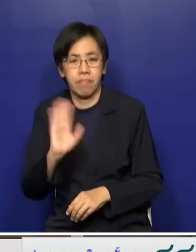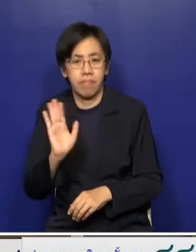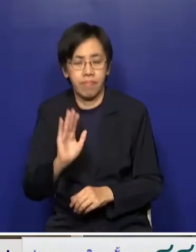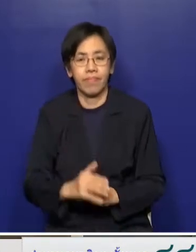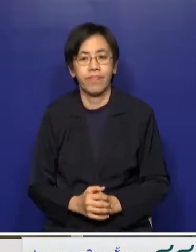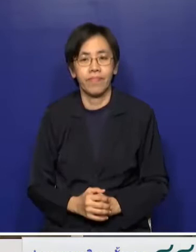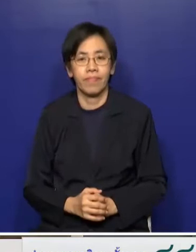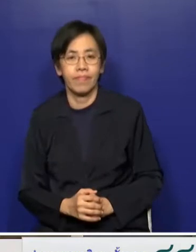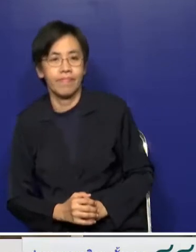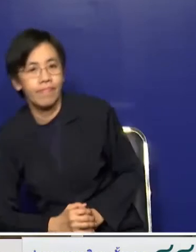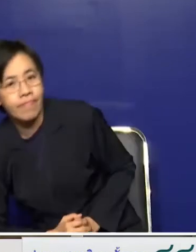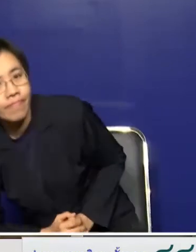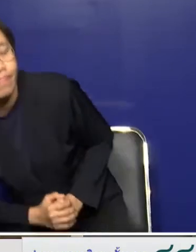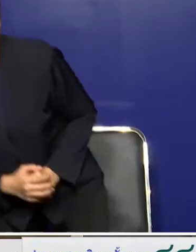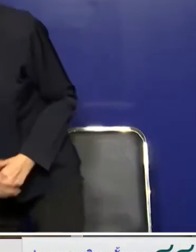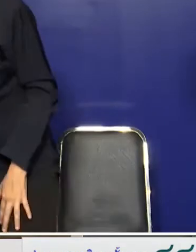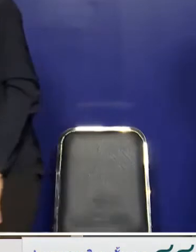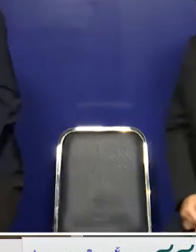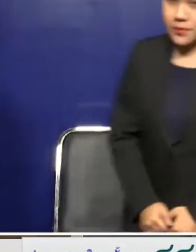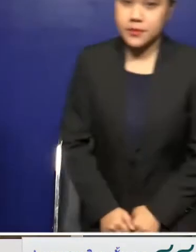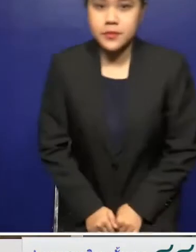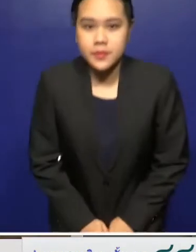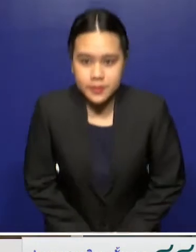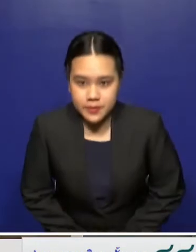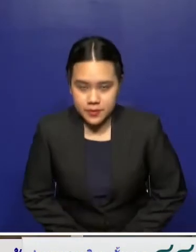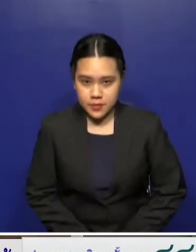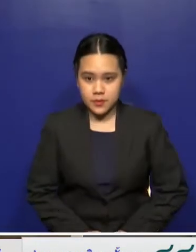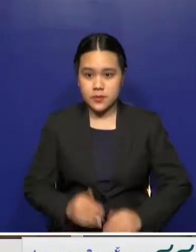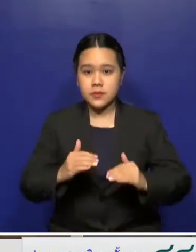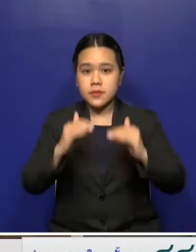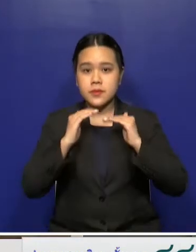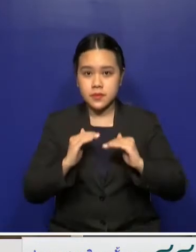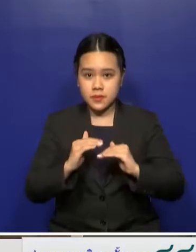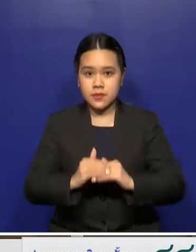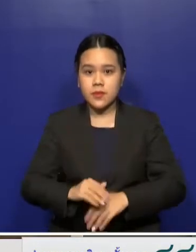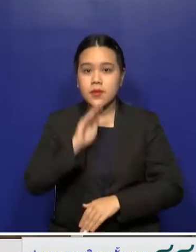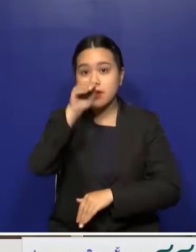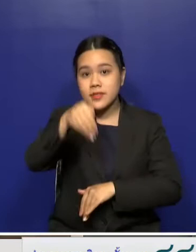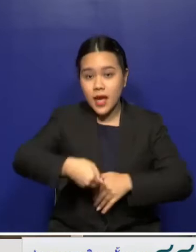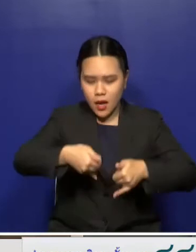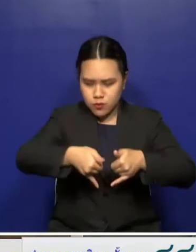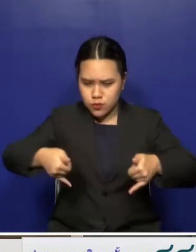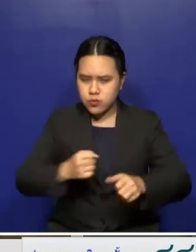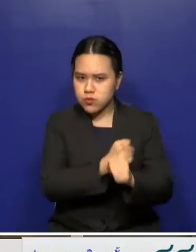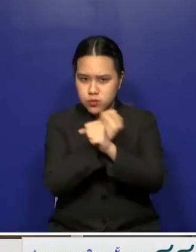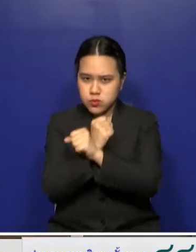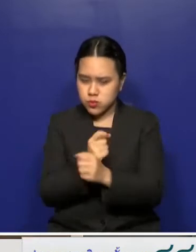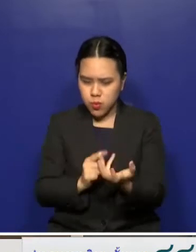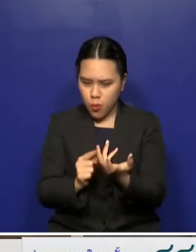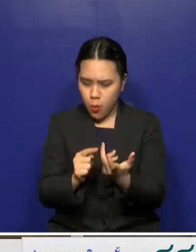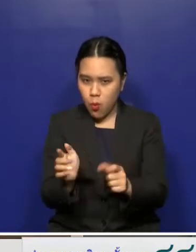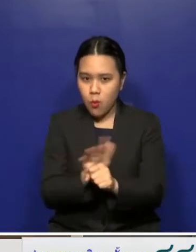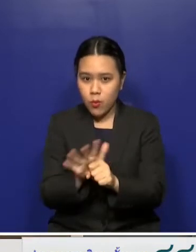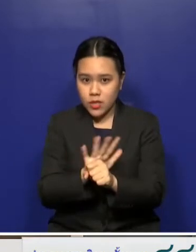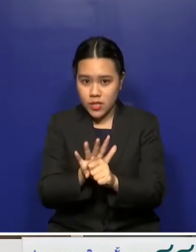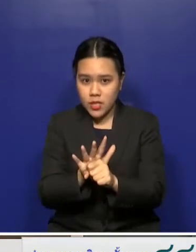เรื่องต่อไปครับก็คือการควบคุมปริมาณช้างซึ่งมันเป็นเรื่องที่อาจจะฟังดูง่ายแต่ว่าในความเป็นจริงแล้วเราก็ไม่รู้ว่าจะท